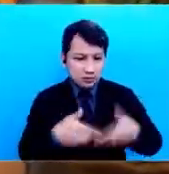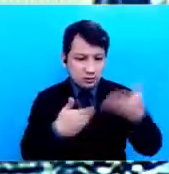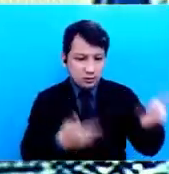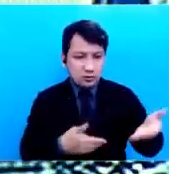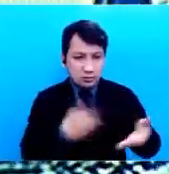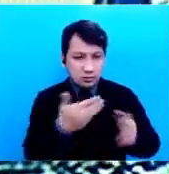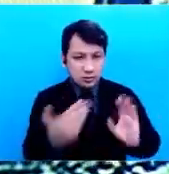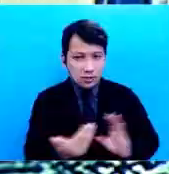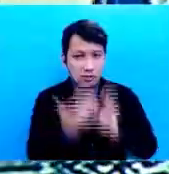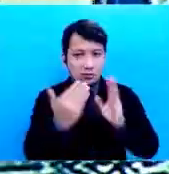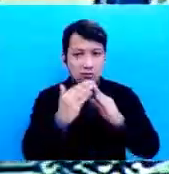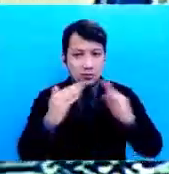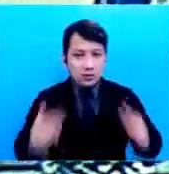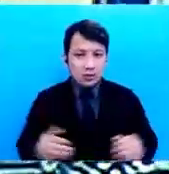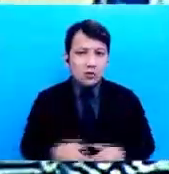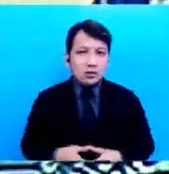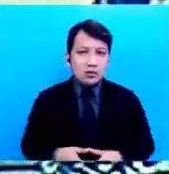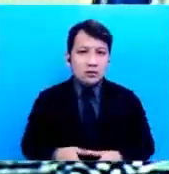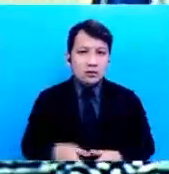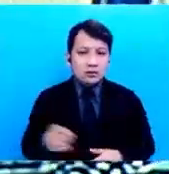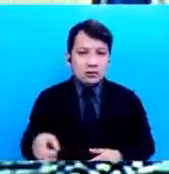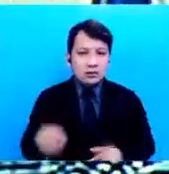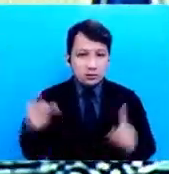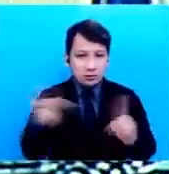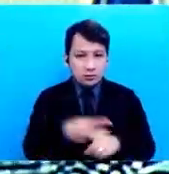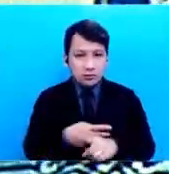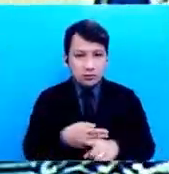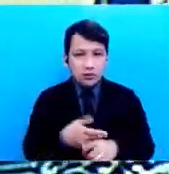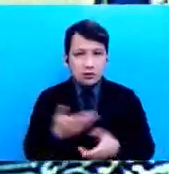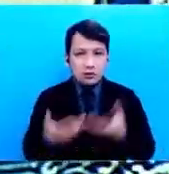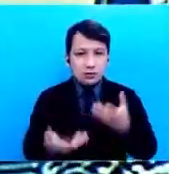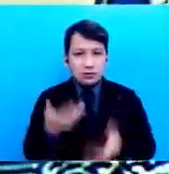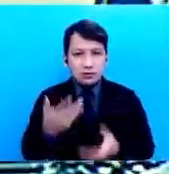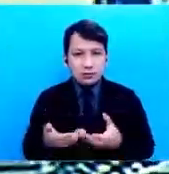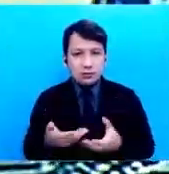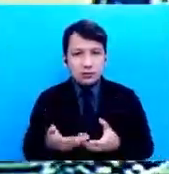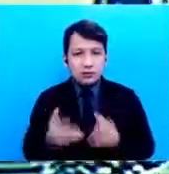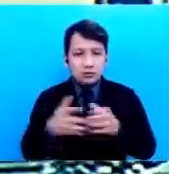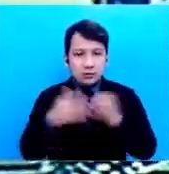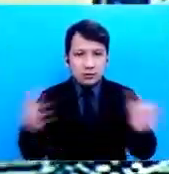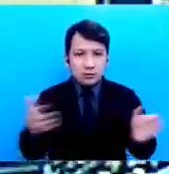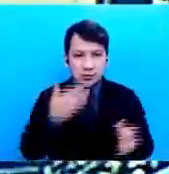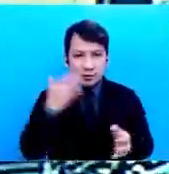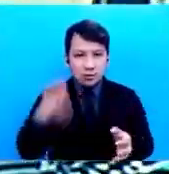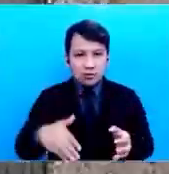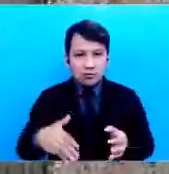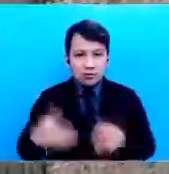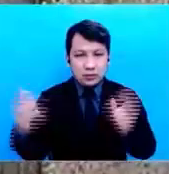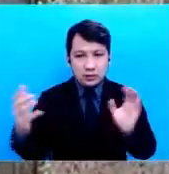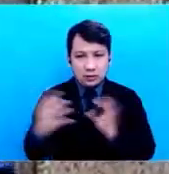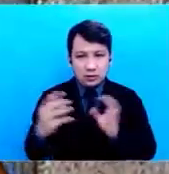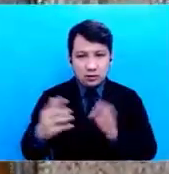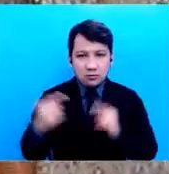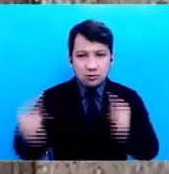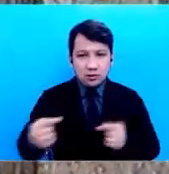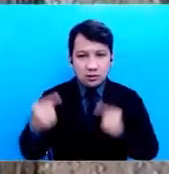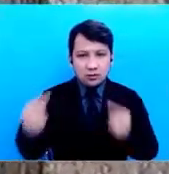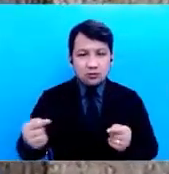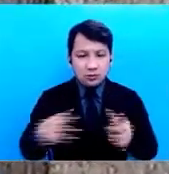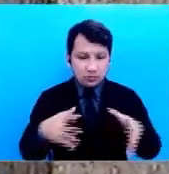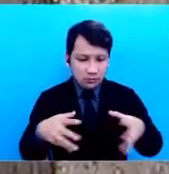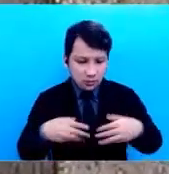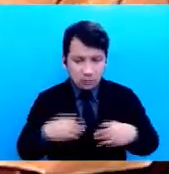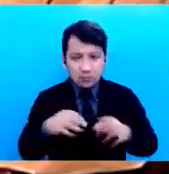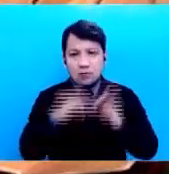suspect. Nakainom daw ang biktima na posibleng nakalala sa pagtatalo nila ni Quezon. Hindi matanggap ng pamilya